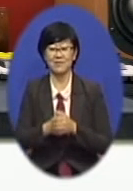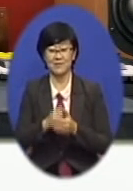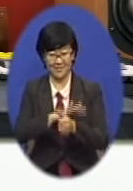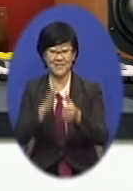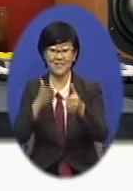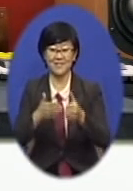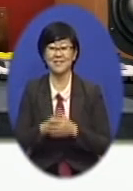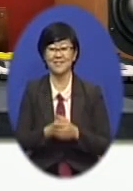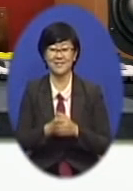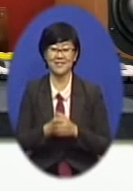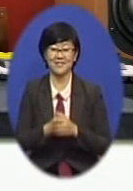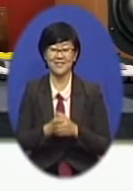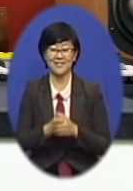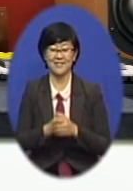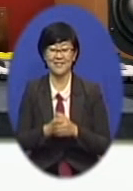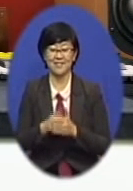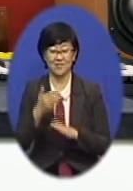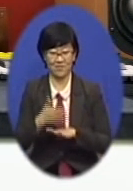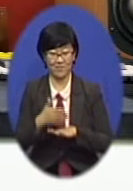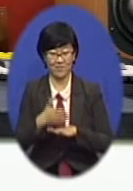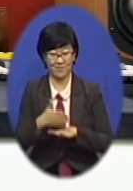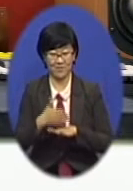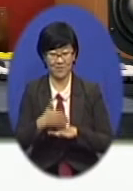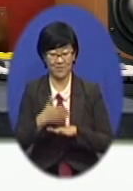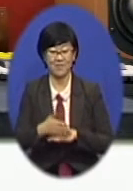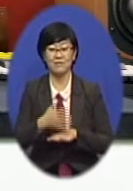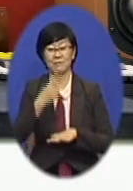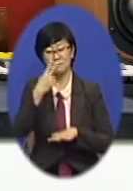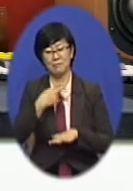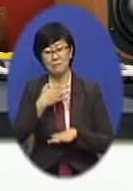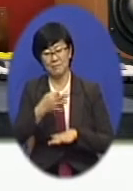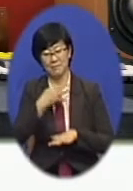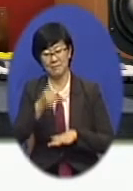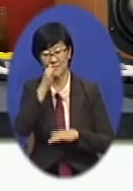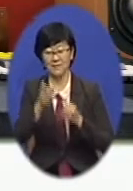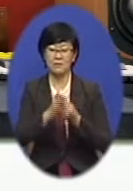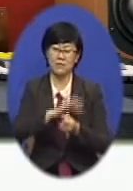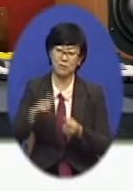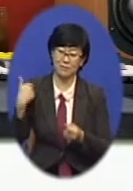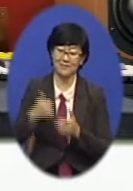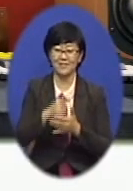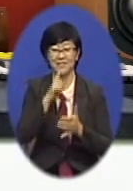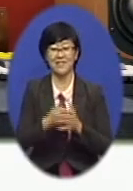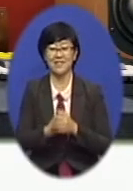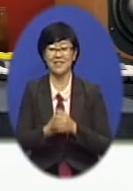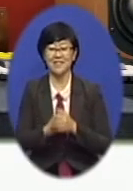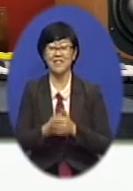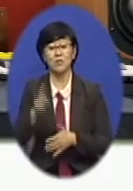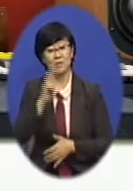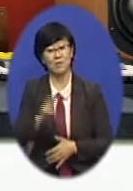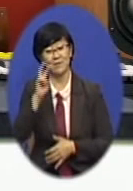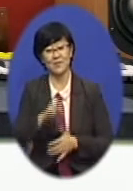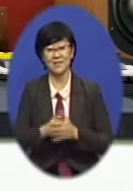잘 불러주세요. 예, 감사합니다. 그런데 좋은... 감기가 들려가지고 잘 되려나 모르겠어요. 이